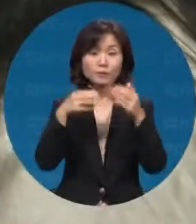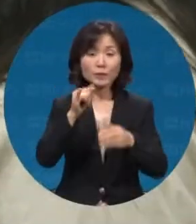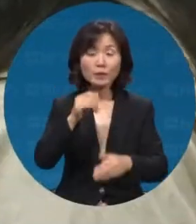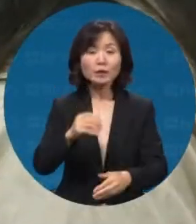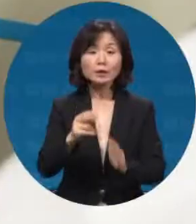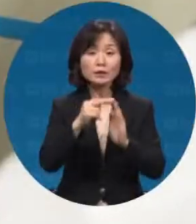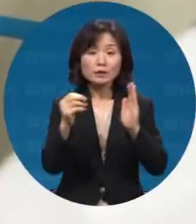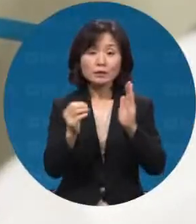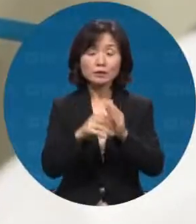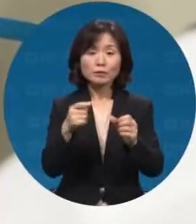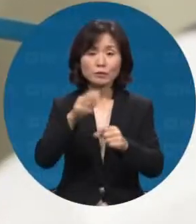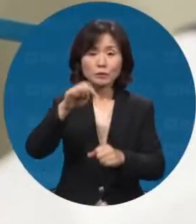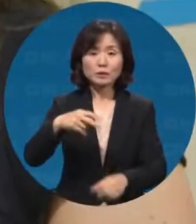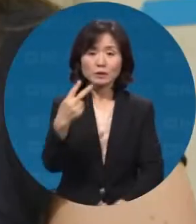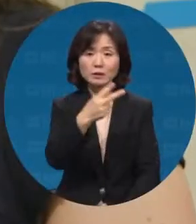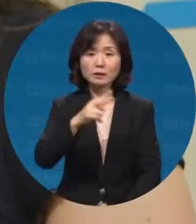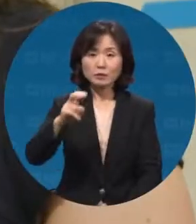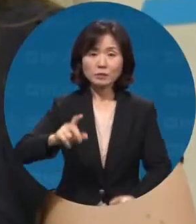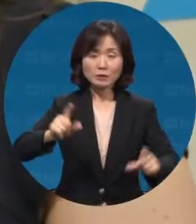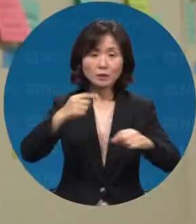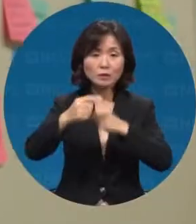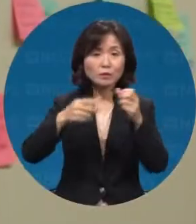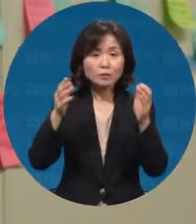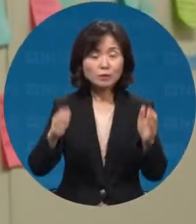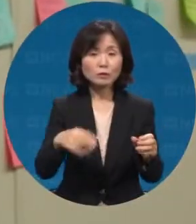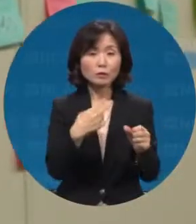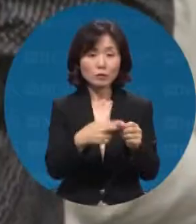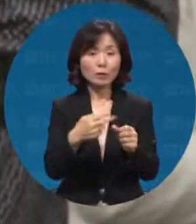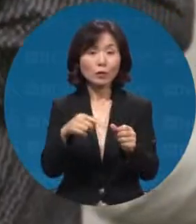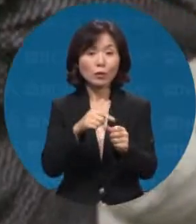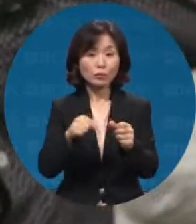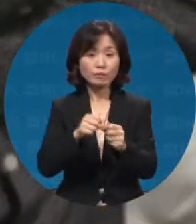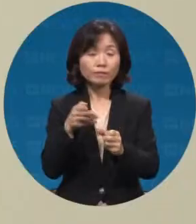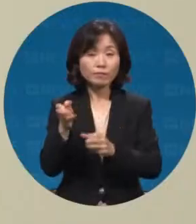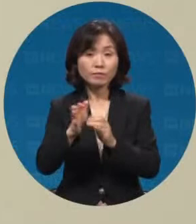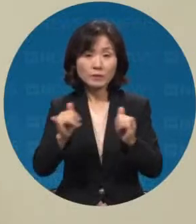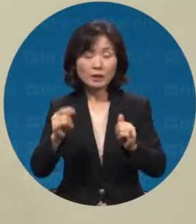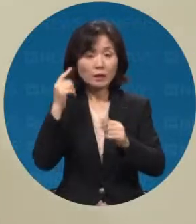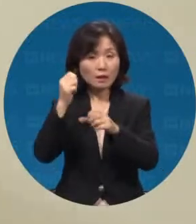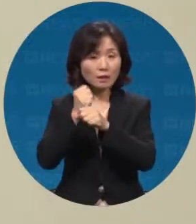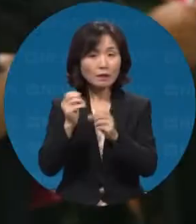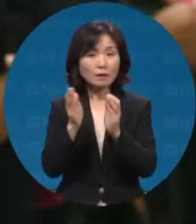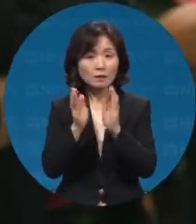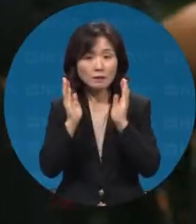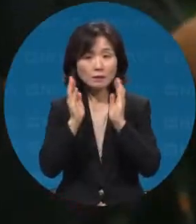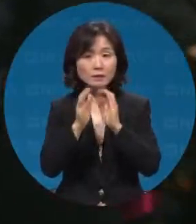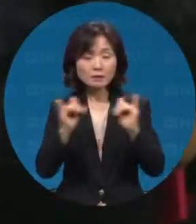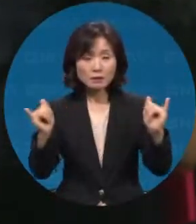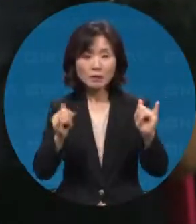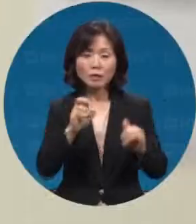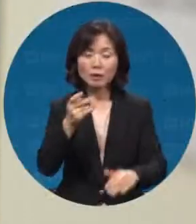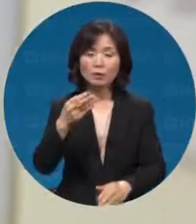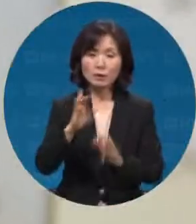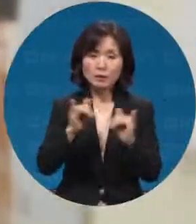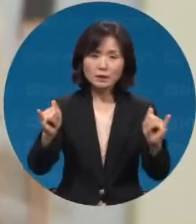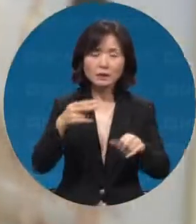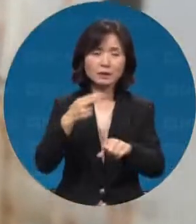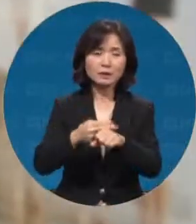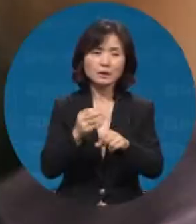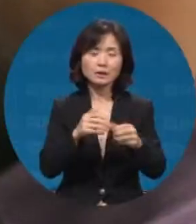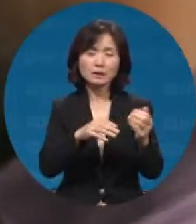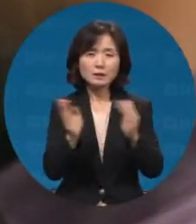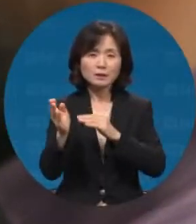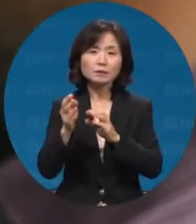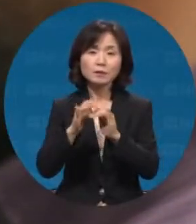뉴질랜드 교육부는 2020년 한 해 동안 교사와 교육 전문가, 학자들은 물론 마오리인과 이민자,